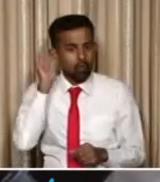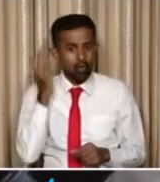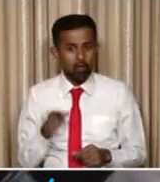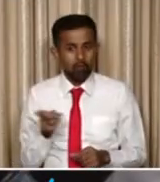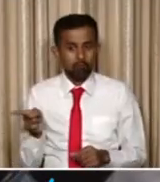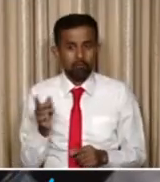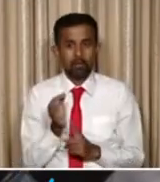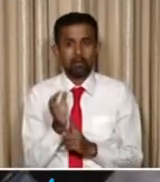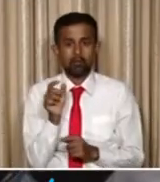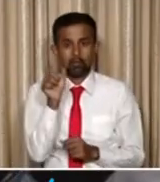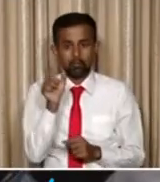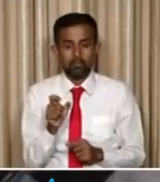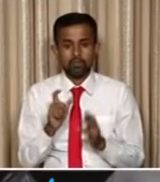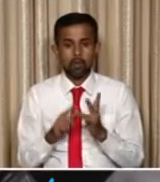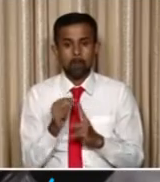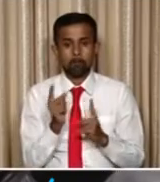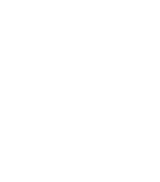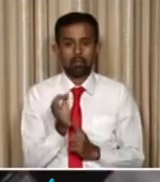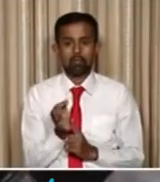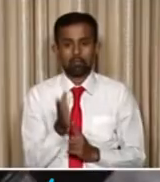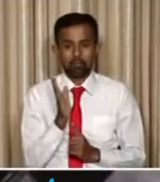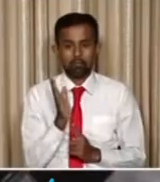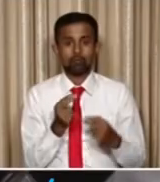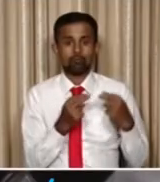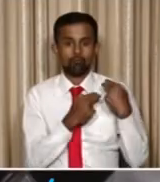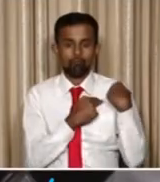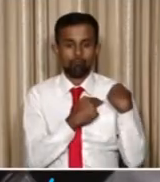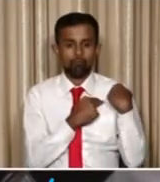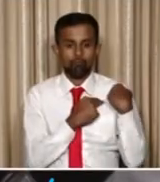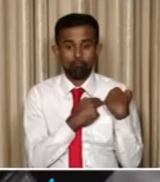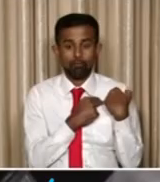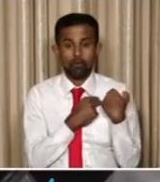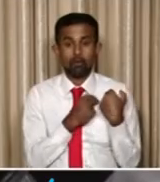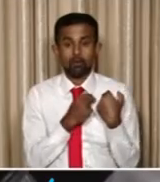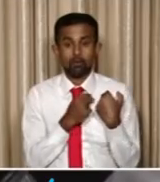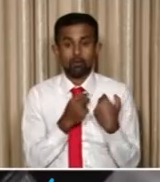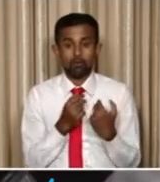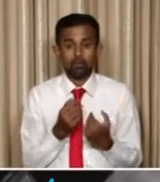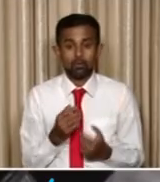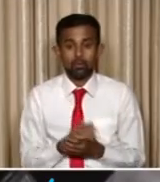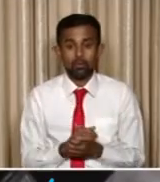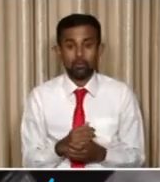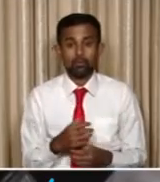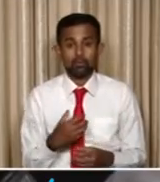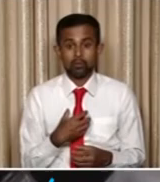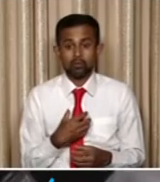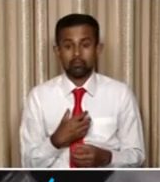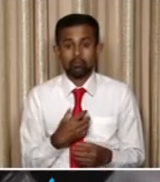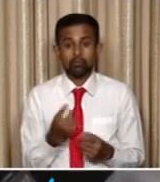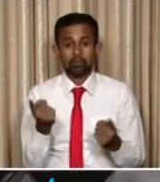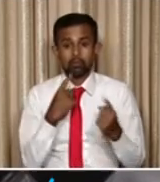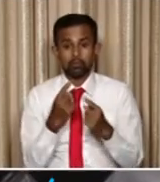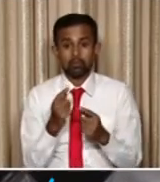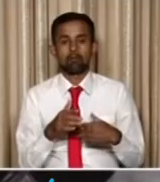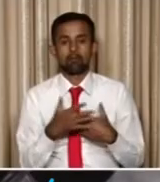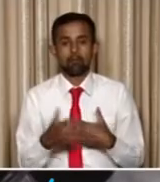මේ සභාපතිවරයා මේ කෝප් කමිටුවේ සභාපති ධූරයේ කියන මේ යතුරු අරගෙන අද ඔහු දුක්ගන්නාරාල කරේ බවට පත් වෙලා තියෙනවා. එක